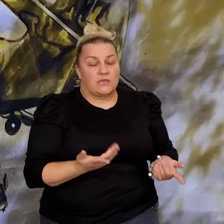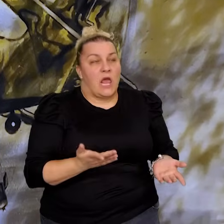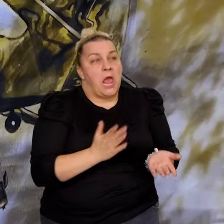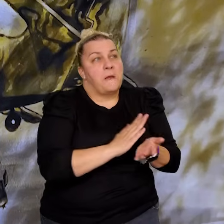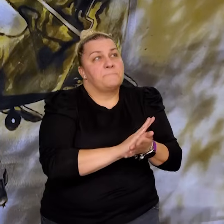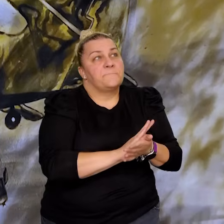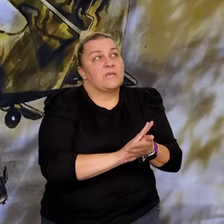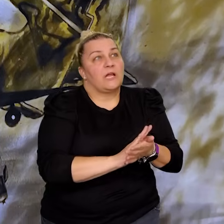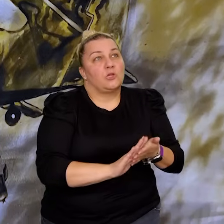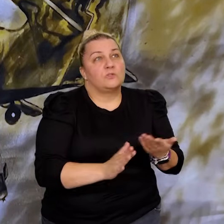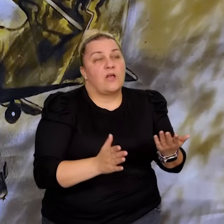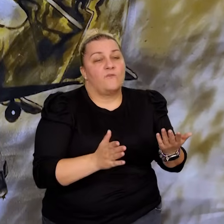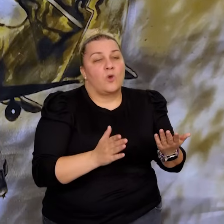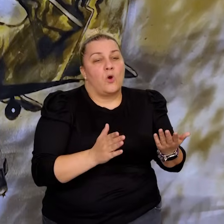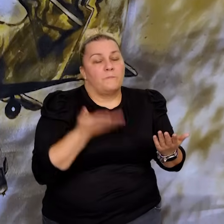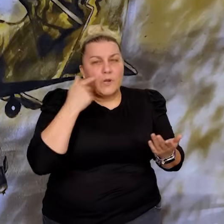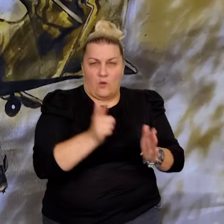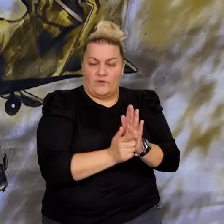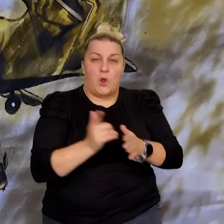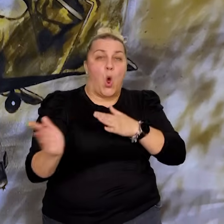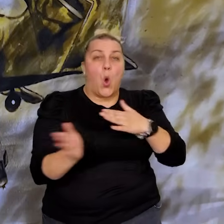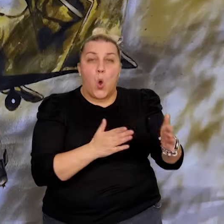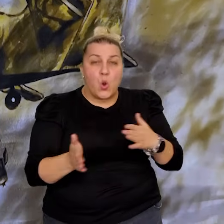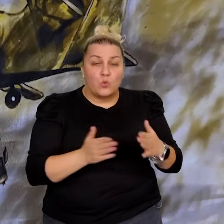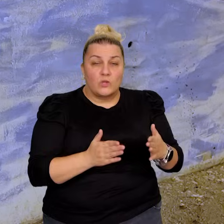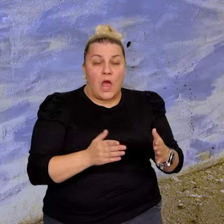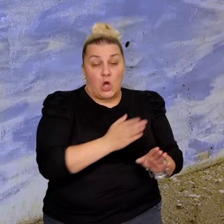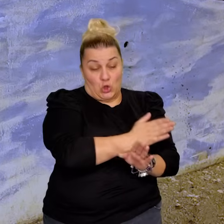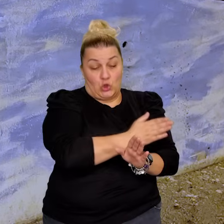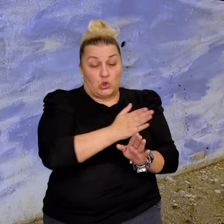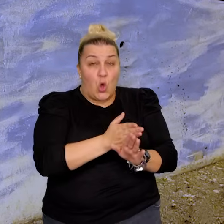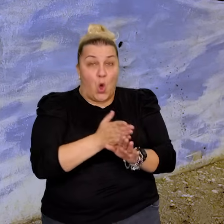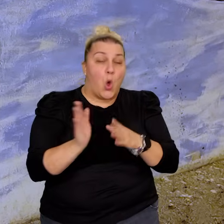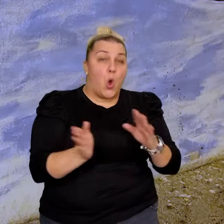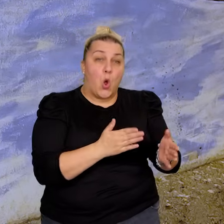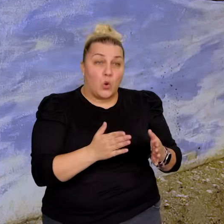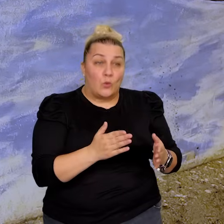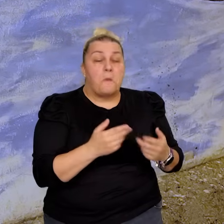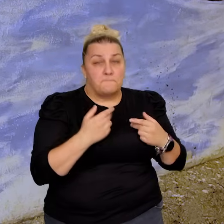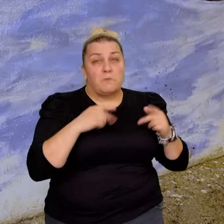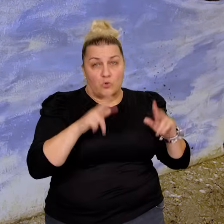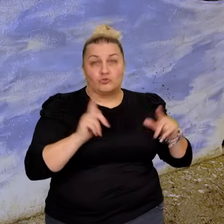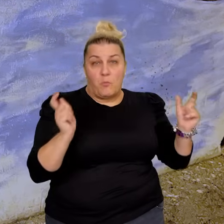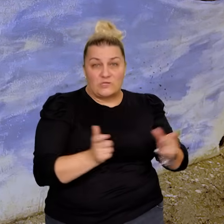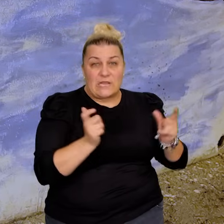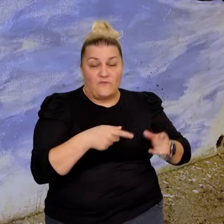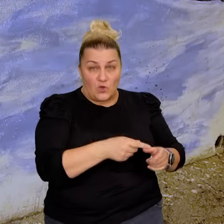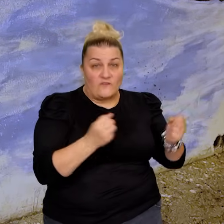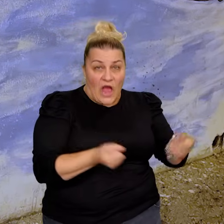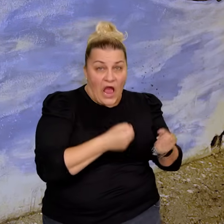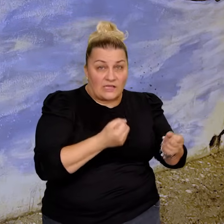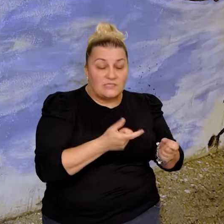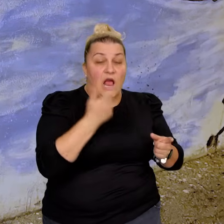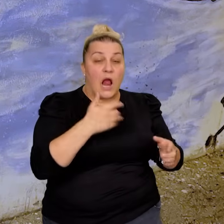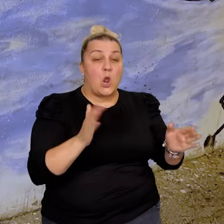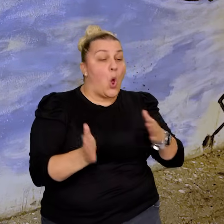nekako kad dođu, posao Luje, ja bih uvijek rekao, do Luje možemo i proslaviti tu veličanstvenu akciju, ali